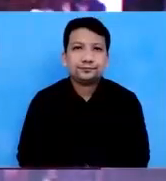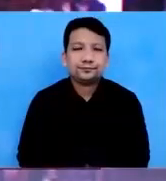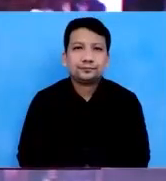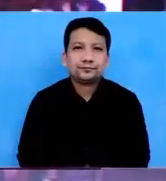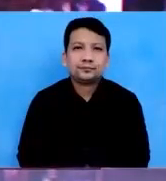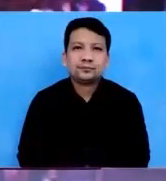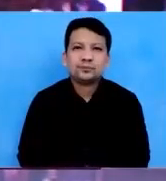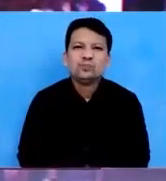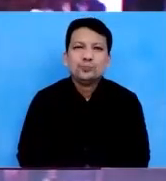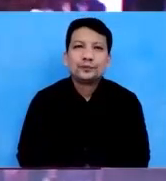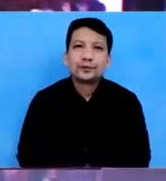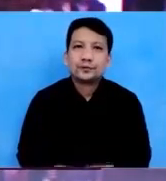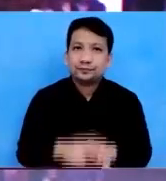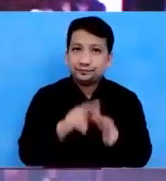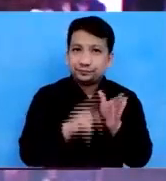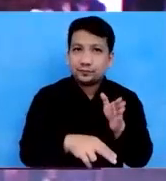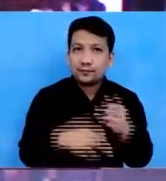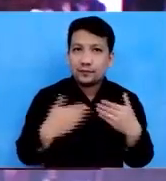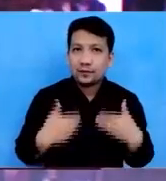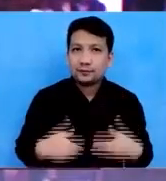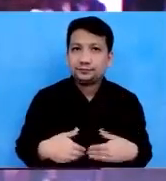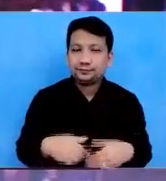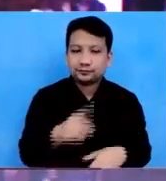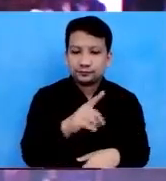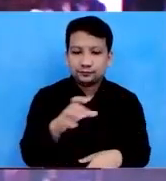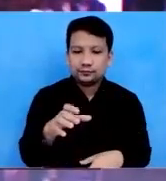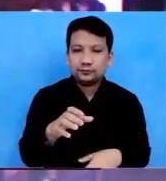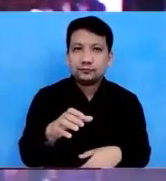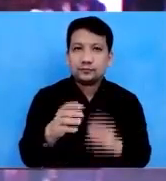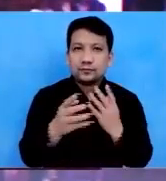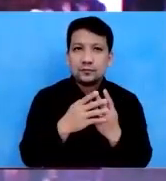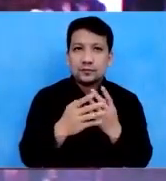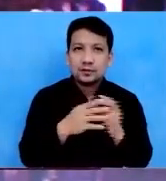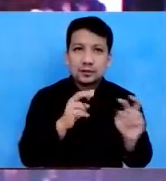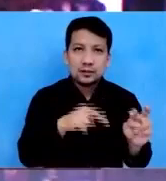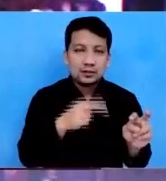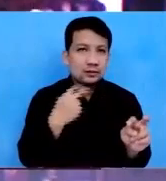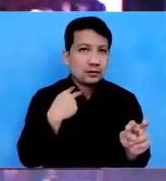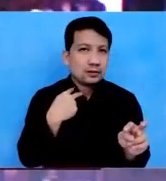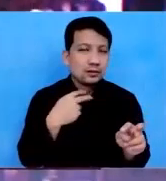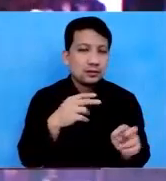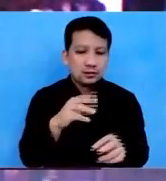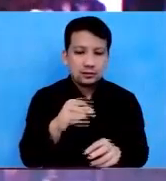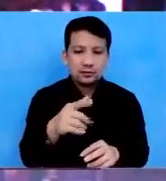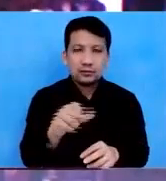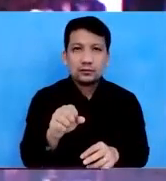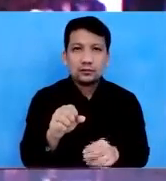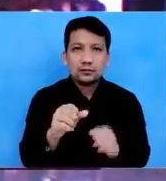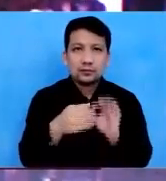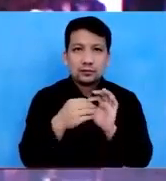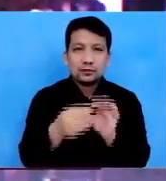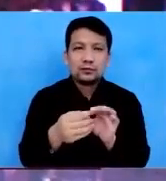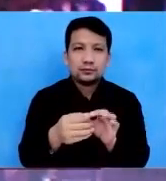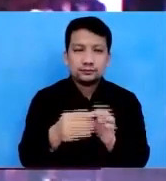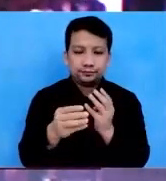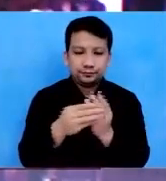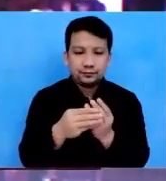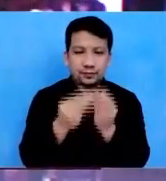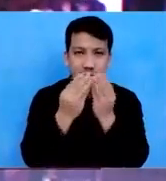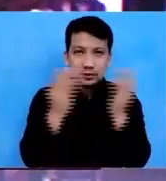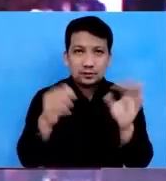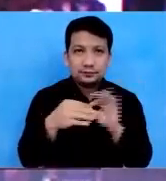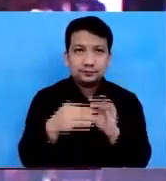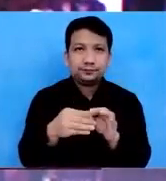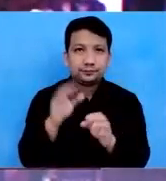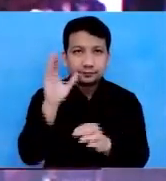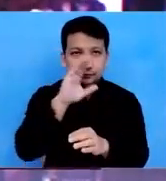Inilibing na ang ilan sa mga bangkay na mayigit 100 believed inmates na nadiskubring nakatenga sa morgue ng isang funeral home sa Muntinlupa. Hanapin naman daw